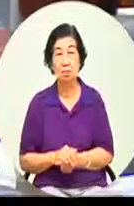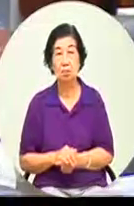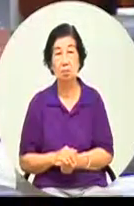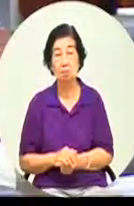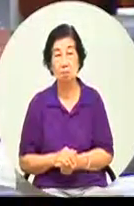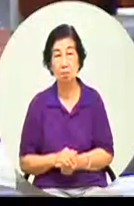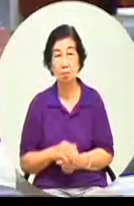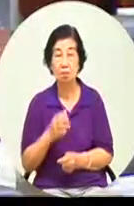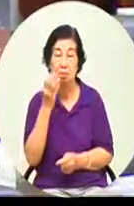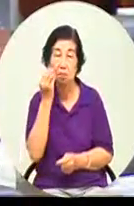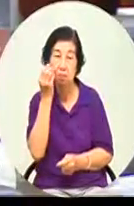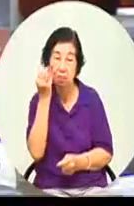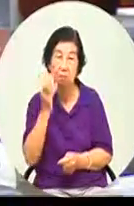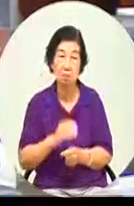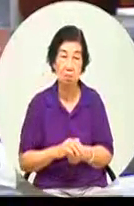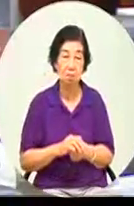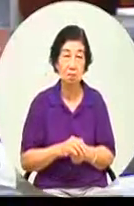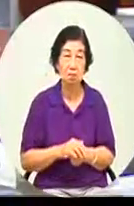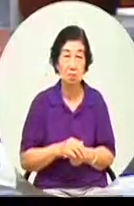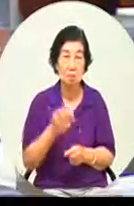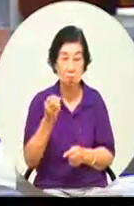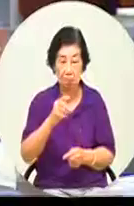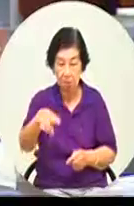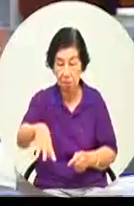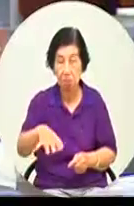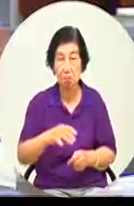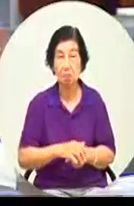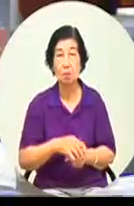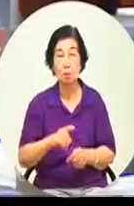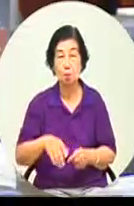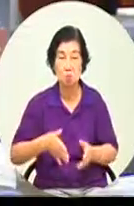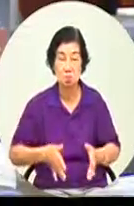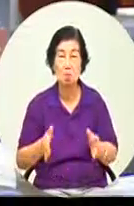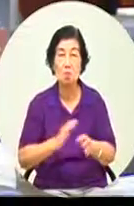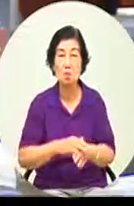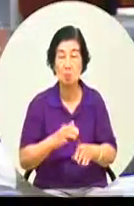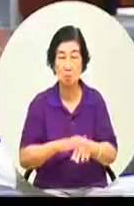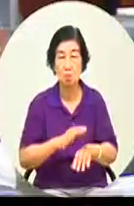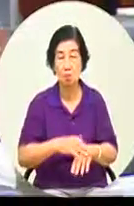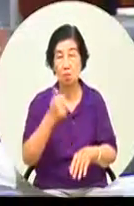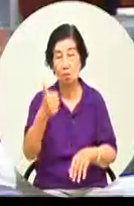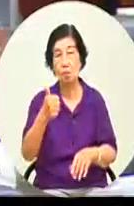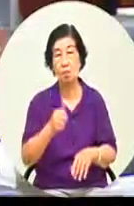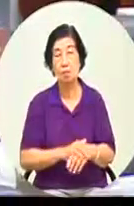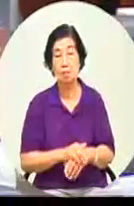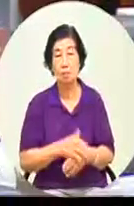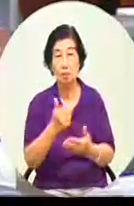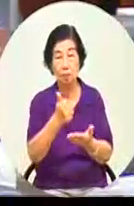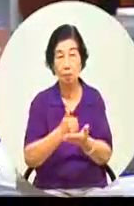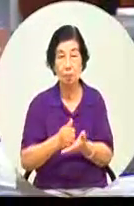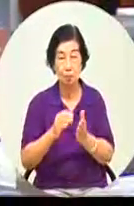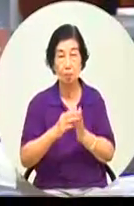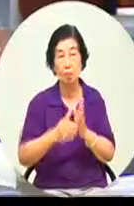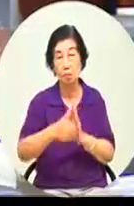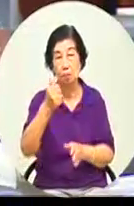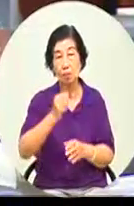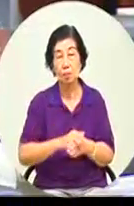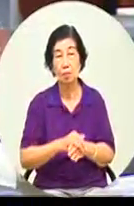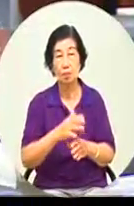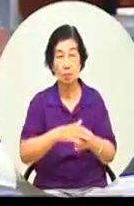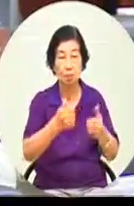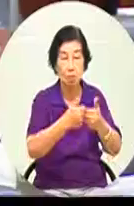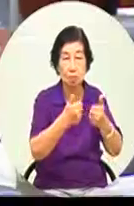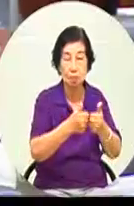咱的观光景点啊，所以这一点我们要利用我们在地优势嘛，这点较请局长加会后再针对这